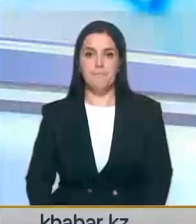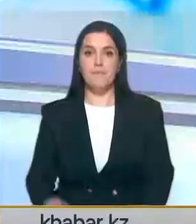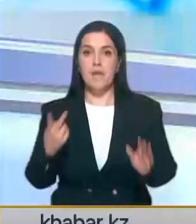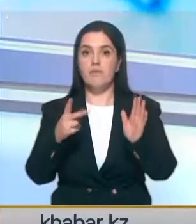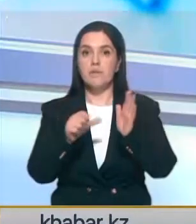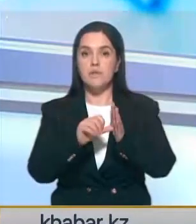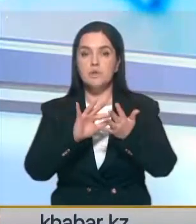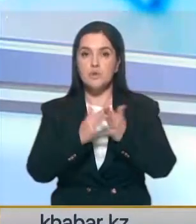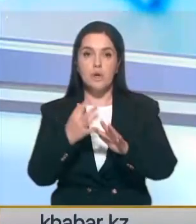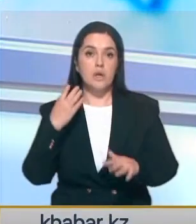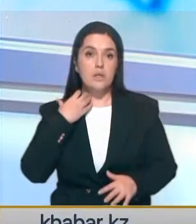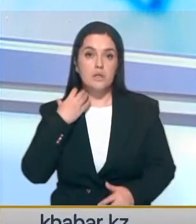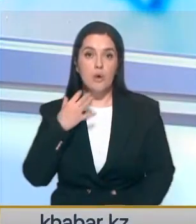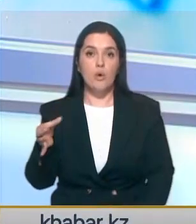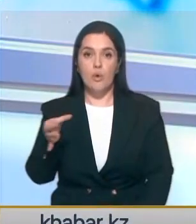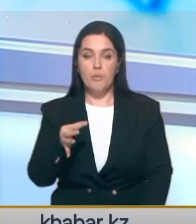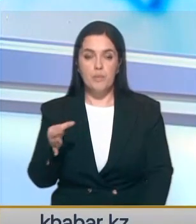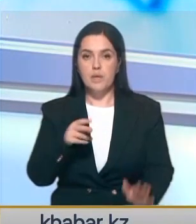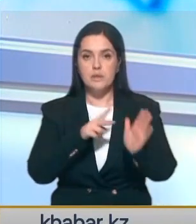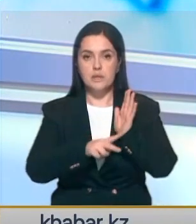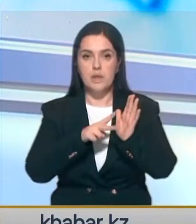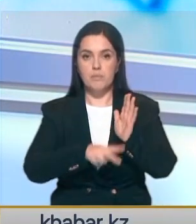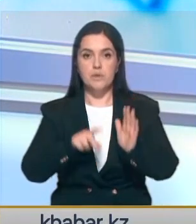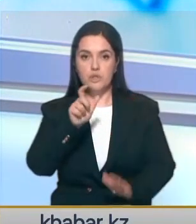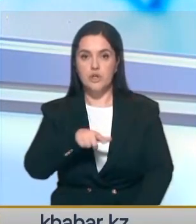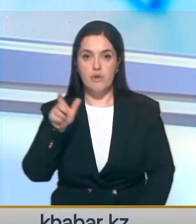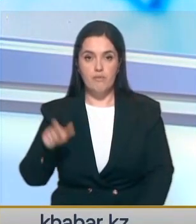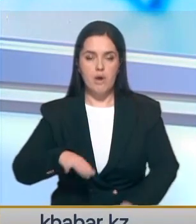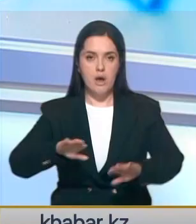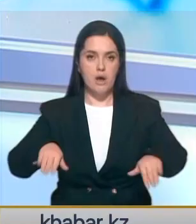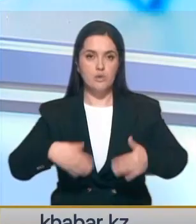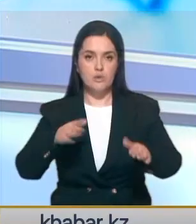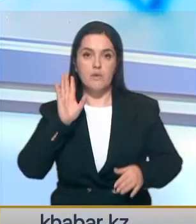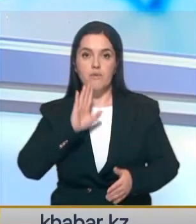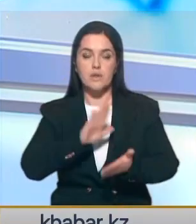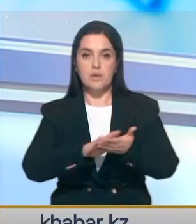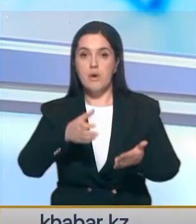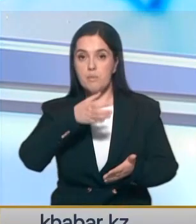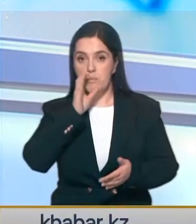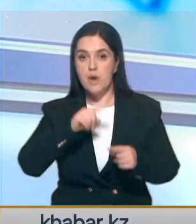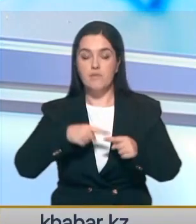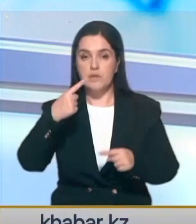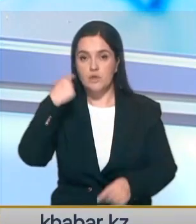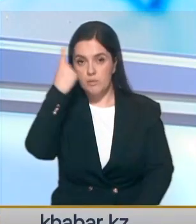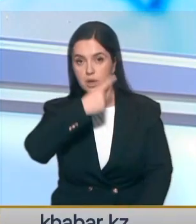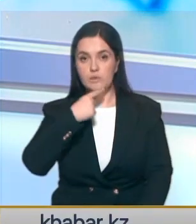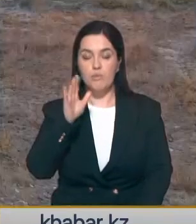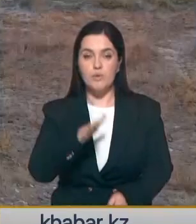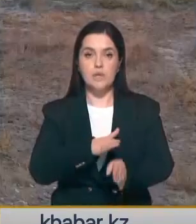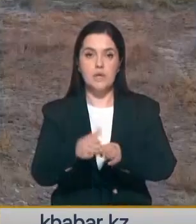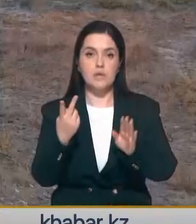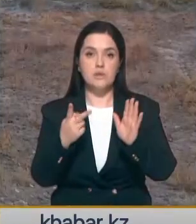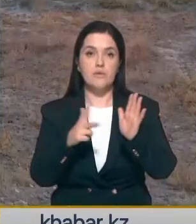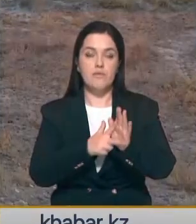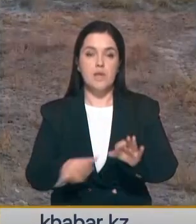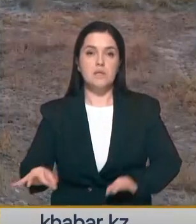В 26 селах Кызылординской области, где проживает свыше 7 тысяч человек, отсутствует чистая питьевая вода. В следующем году в регионе